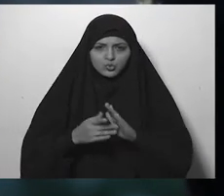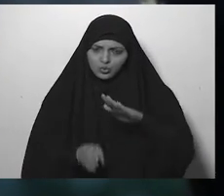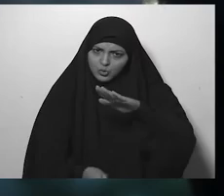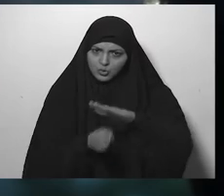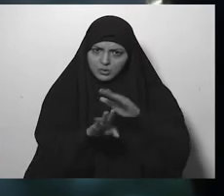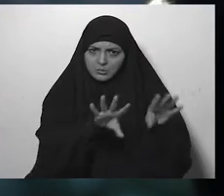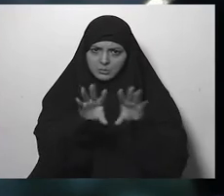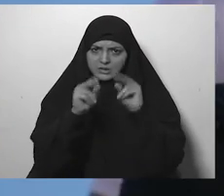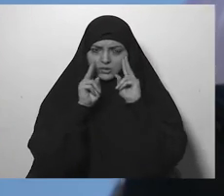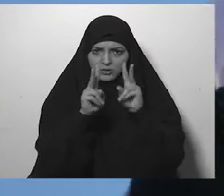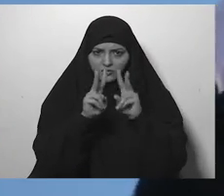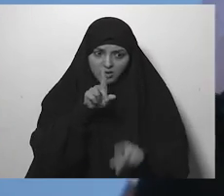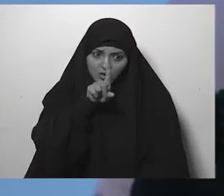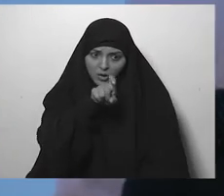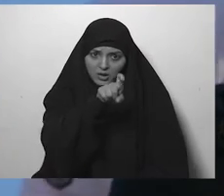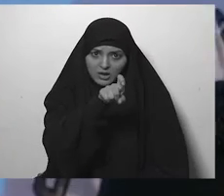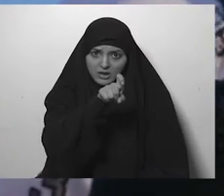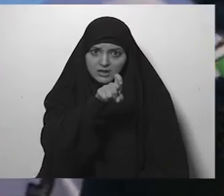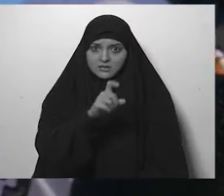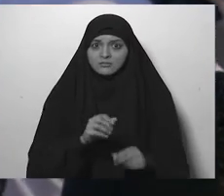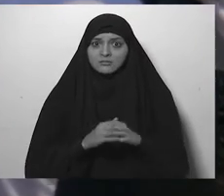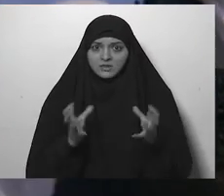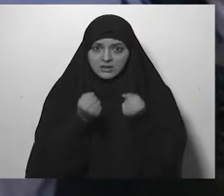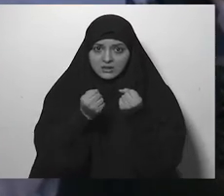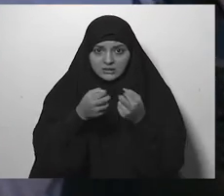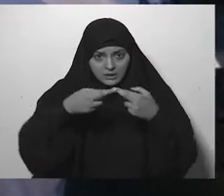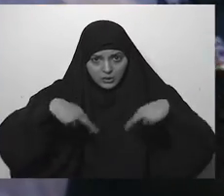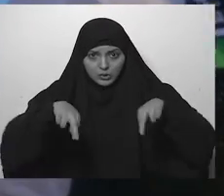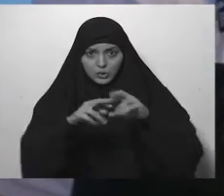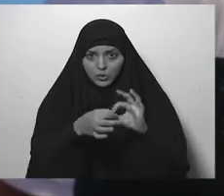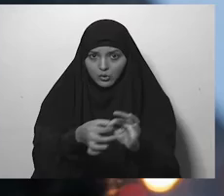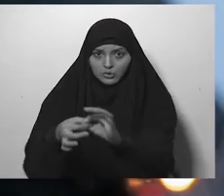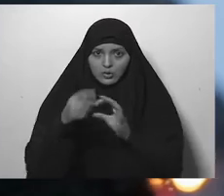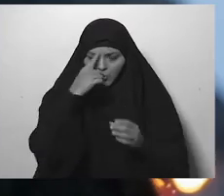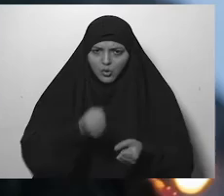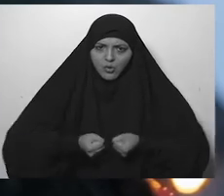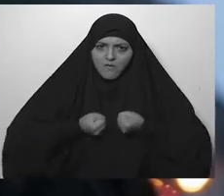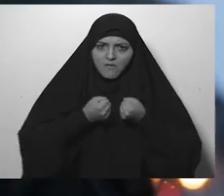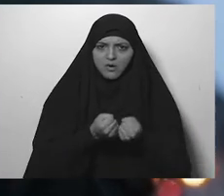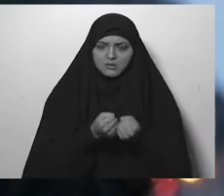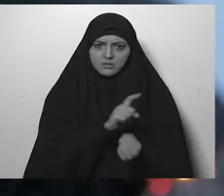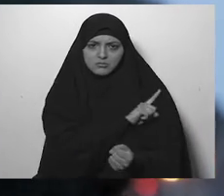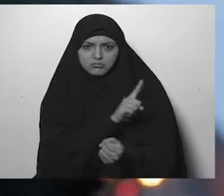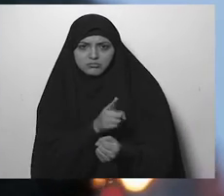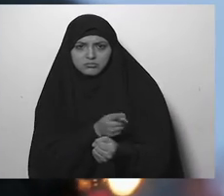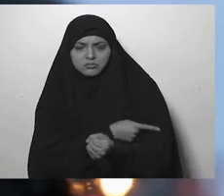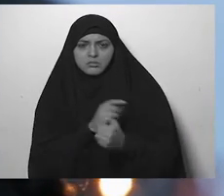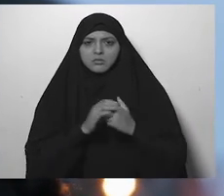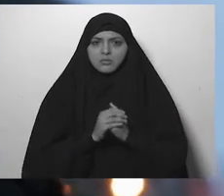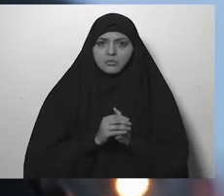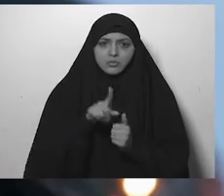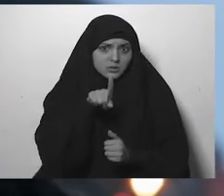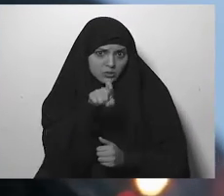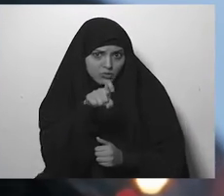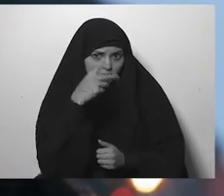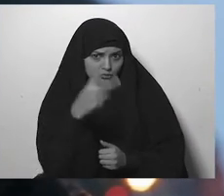vraiment commencé, la mise en œuvre des enquêtes à travers une réunion de coordination pour renforcer les capacités